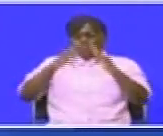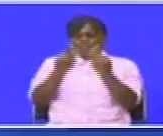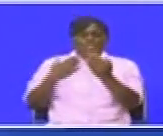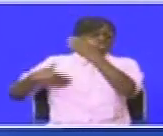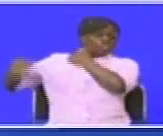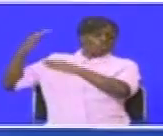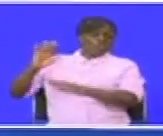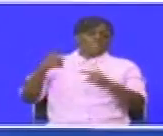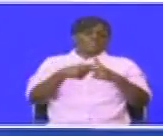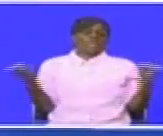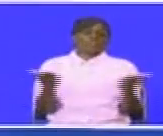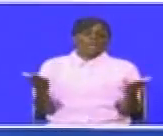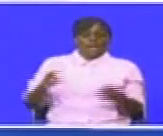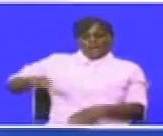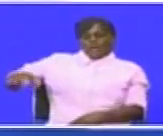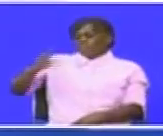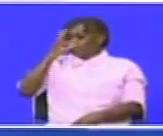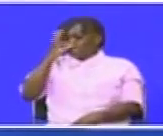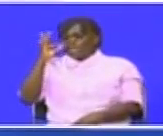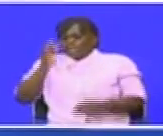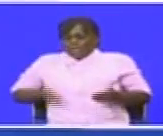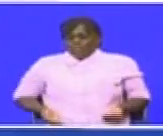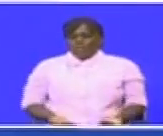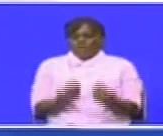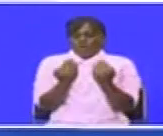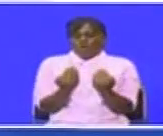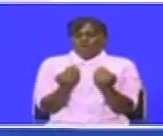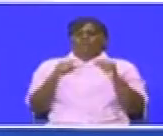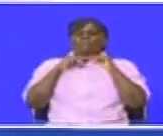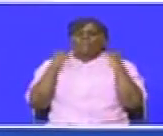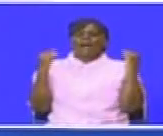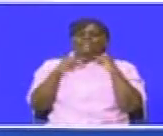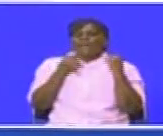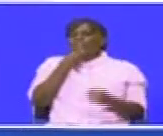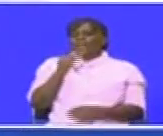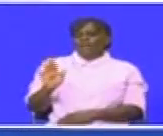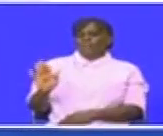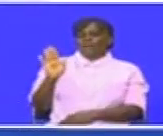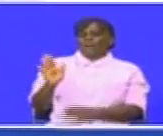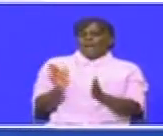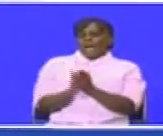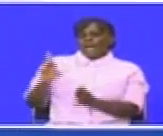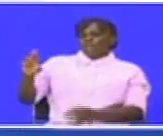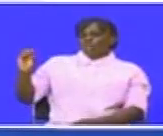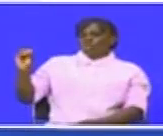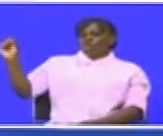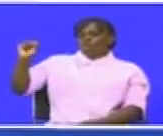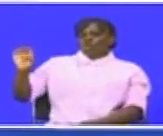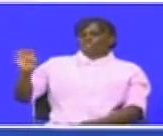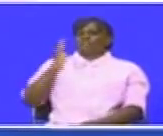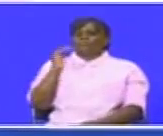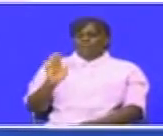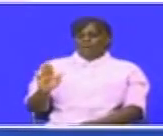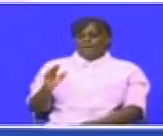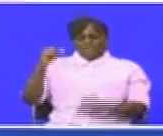Historia yake inaanzia katika kaunti ya Nyeri alikozaliwa, mwana wa mchungaji John Kagai na Rose Nyachomba.